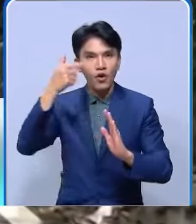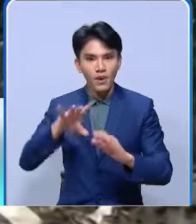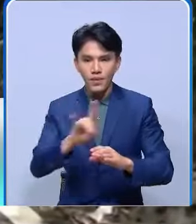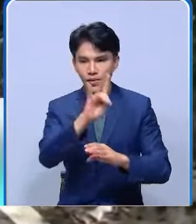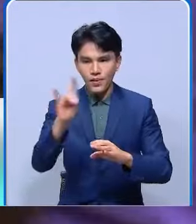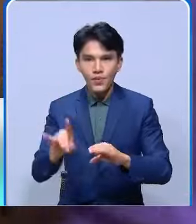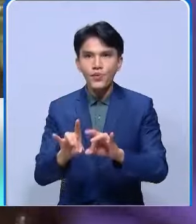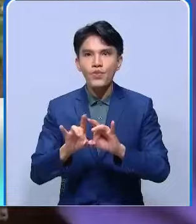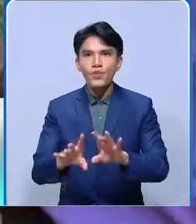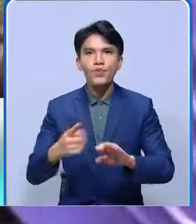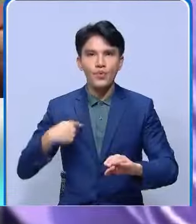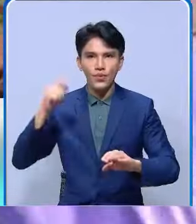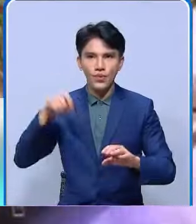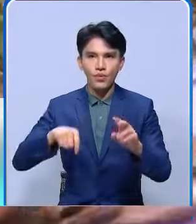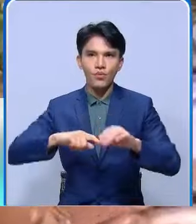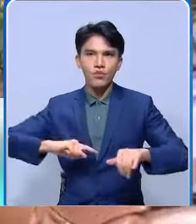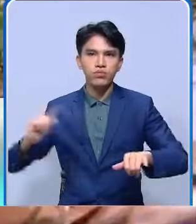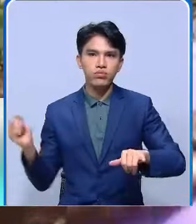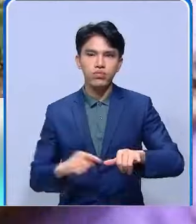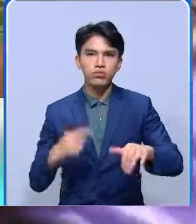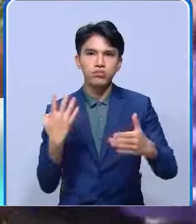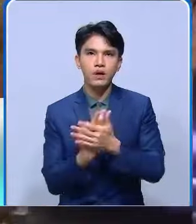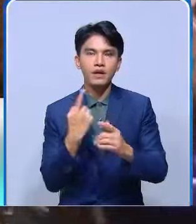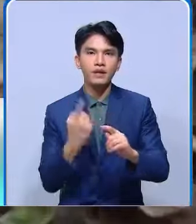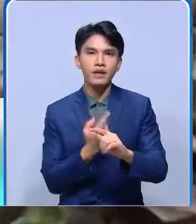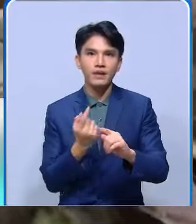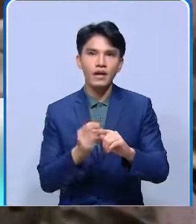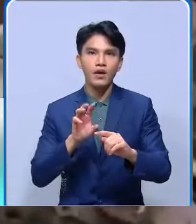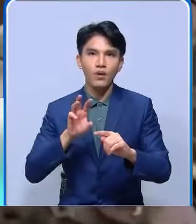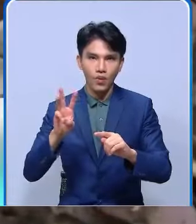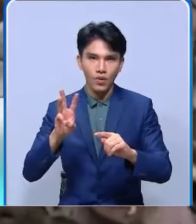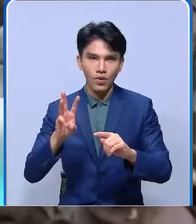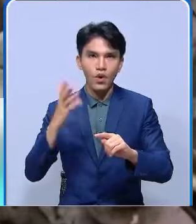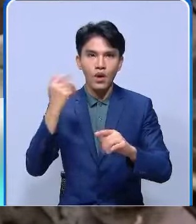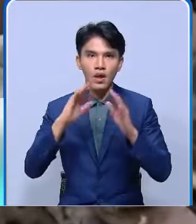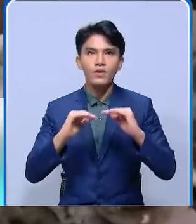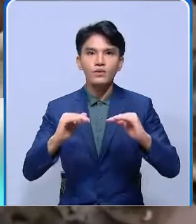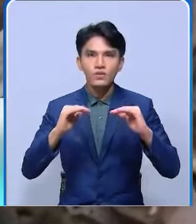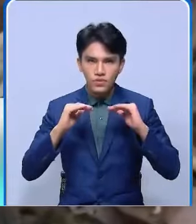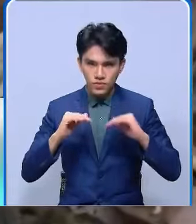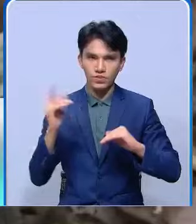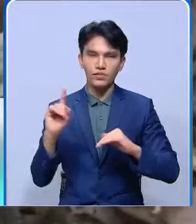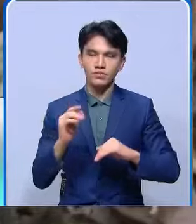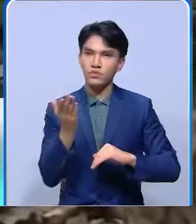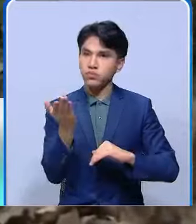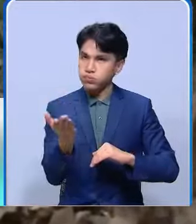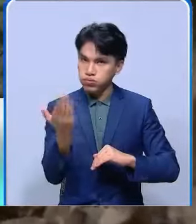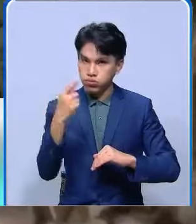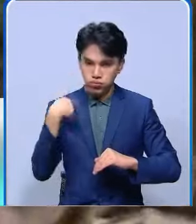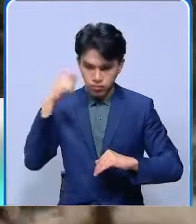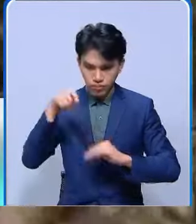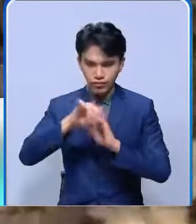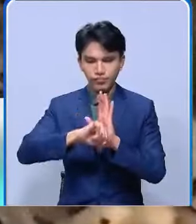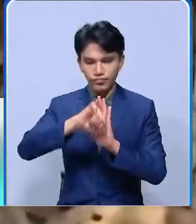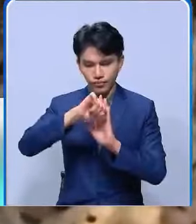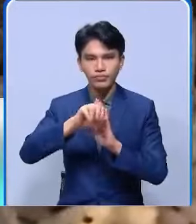สัตว์ศาลชั้นต้นลงโทษจำคุกจำเลย 6เดือนไม่รอลงอาญาต่อมามีการยื่นอุทธรณ์ค่ะและศาลจังหวัดเชียงใหม่เนี่ย